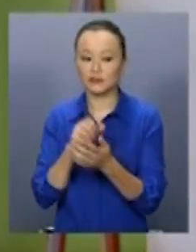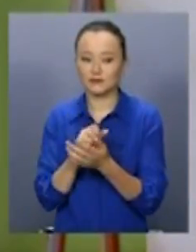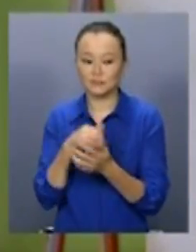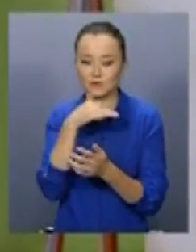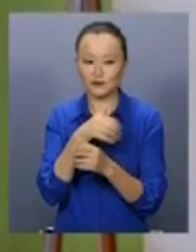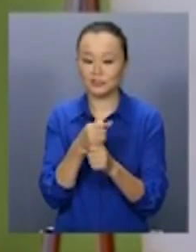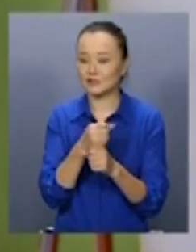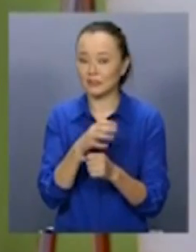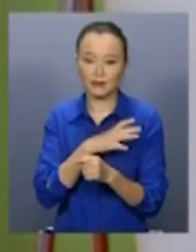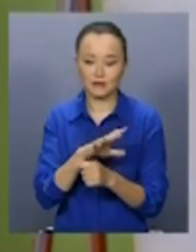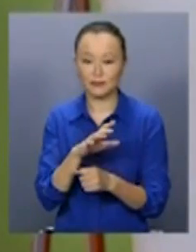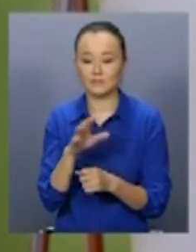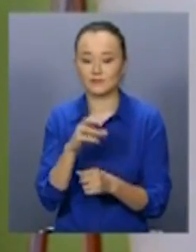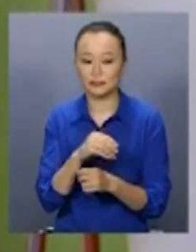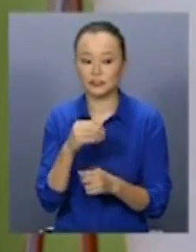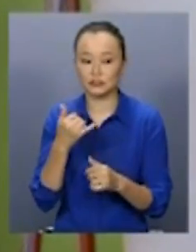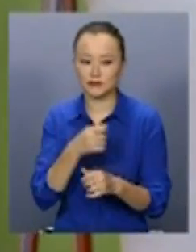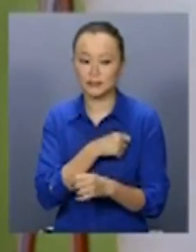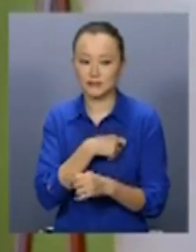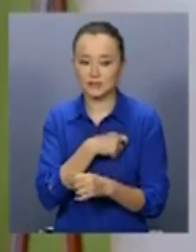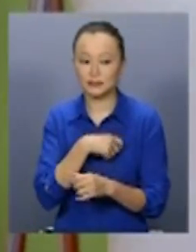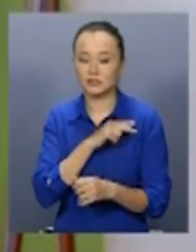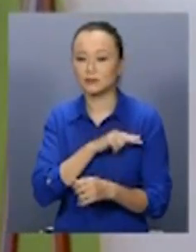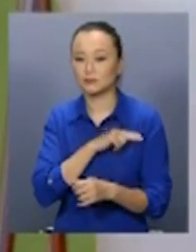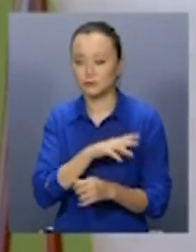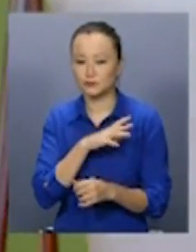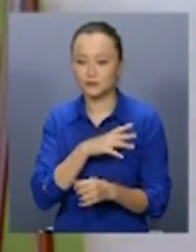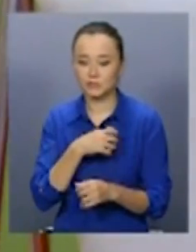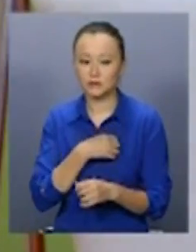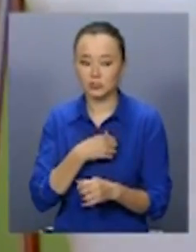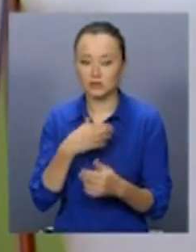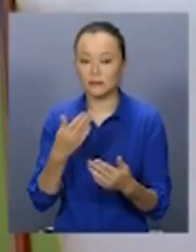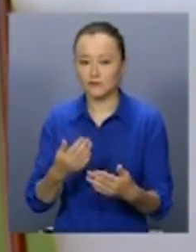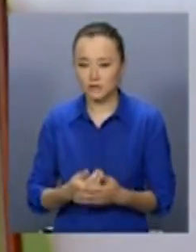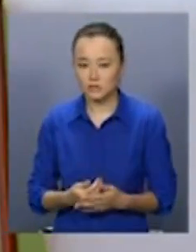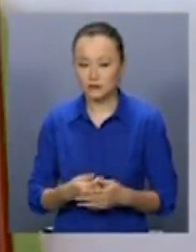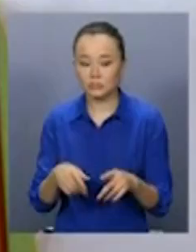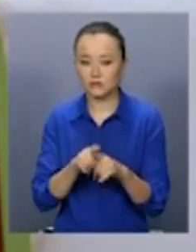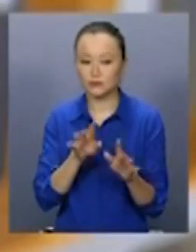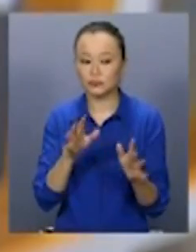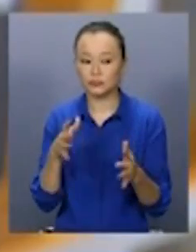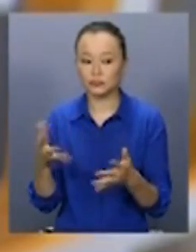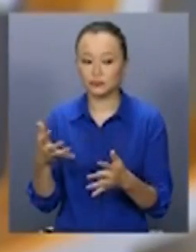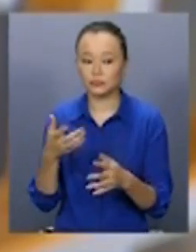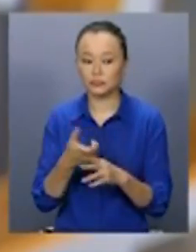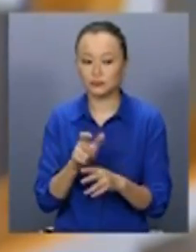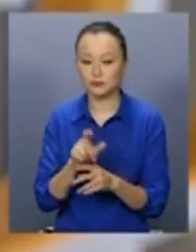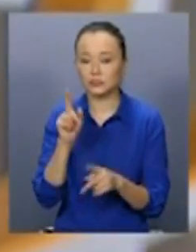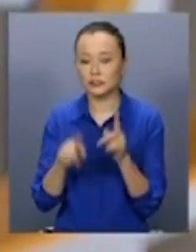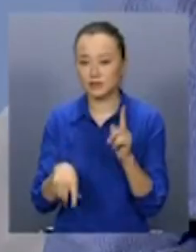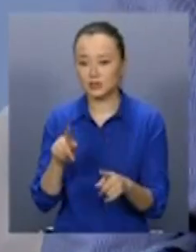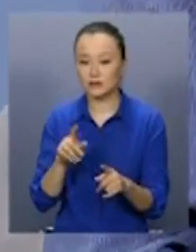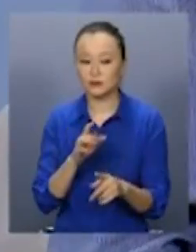енді ол кезде қазір тренер болып жұмыс істегенсің, онда енді қалада тұрғасын, ондай жағдайлар өте аз болды деп